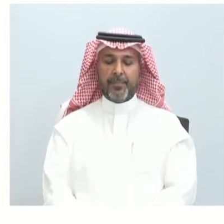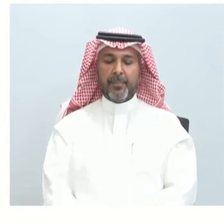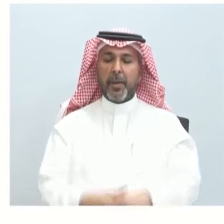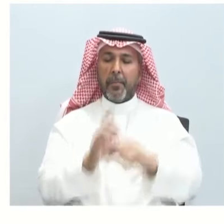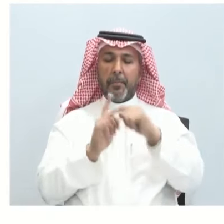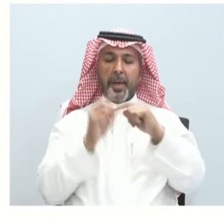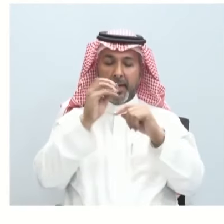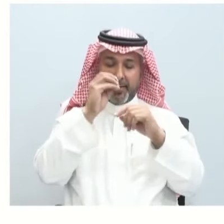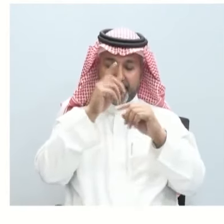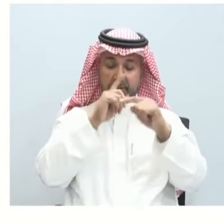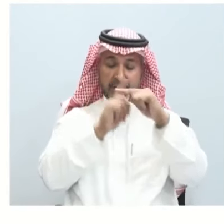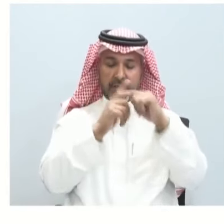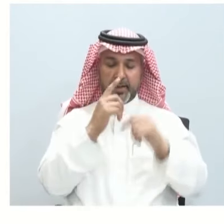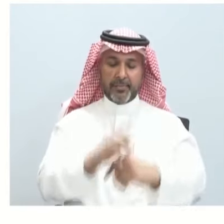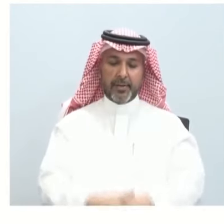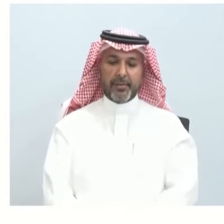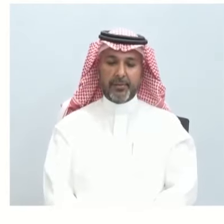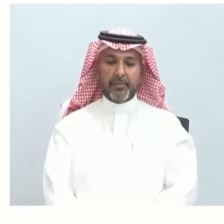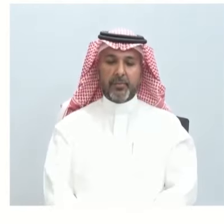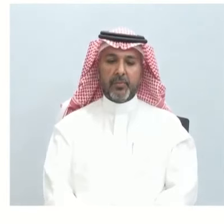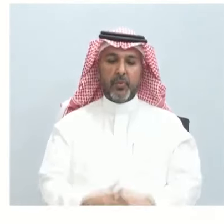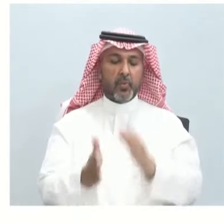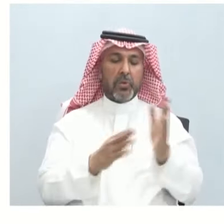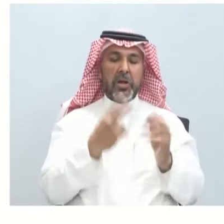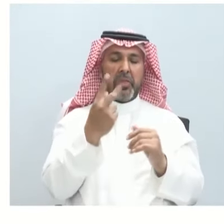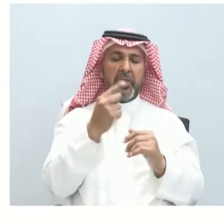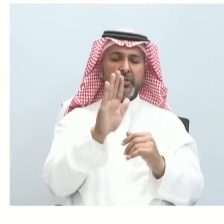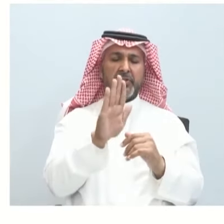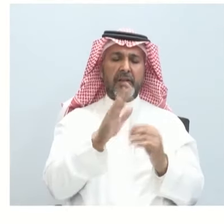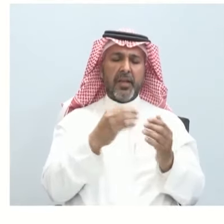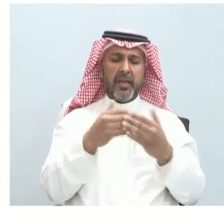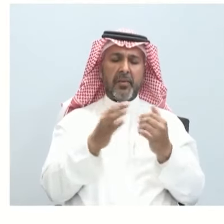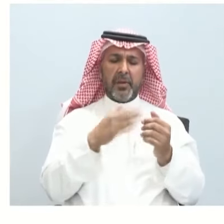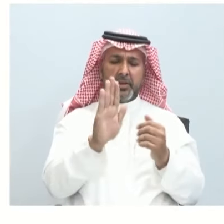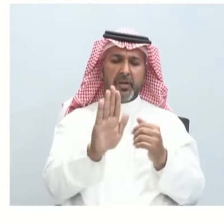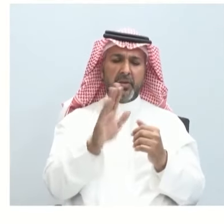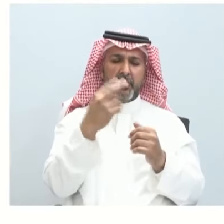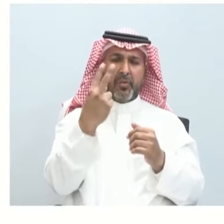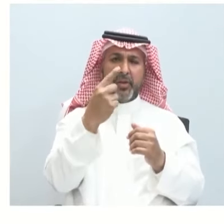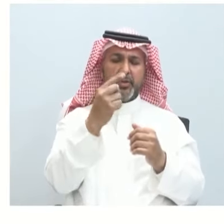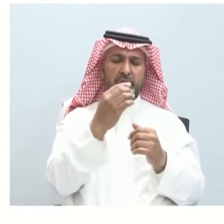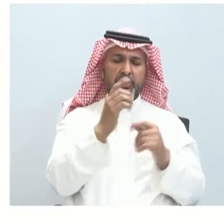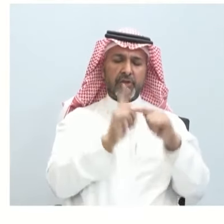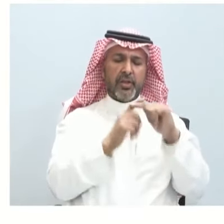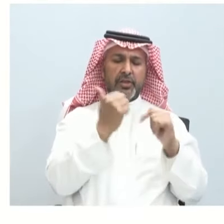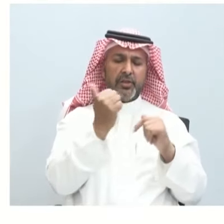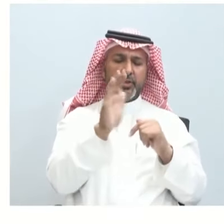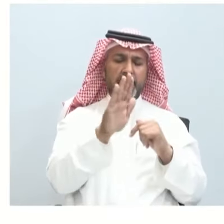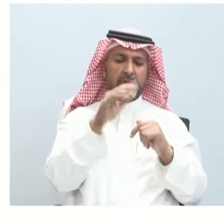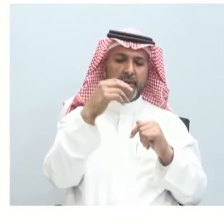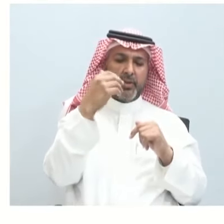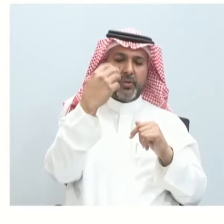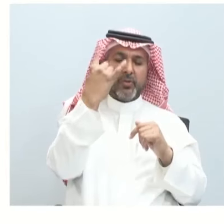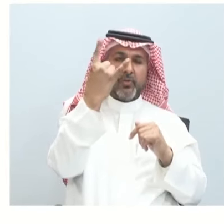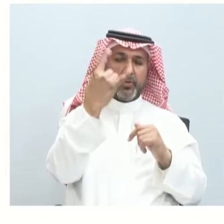س اس 12 زائد سته سين اس 10 ابدا الان بملاحظات الطرف الايمن مع الطرف الايسر هذه